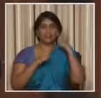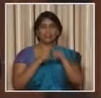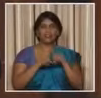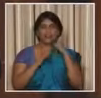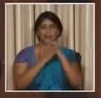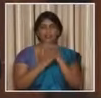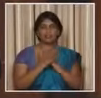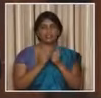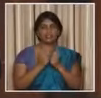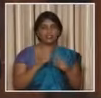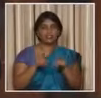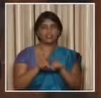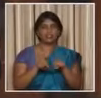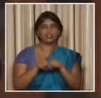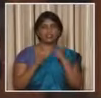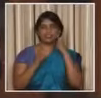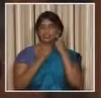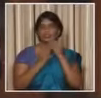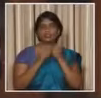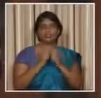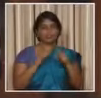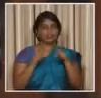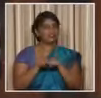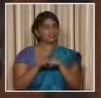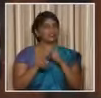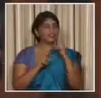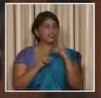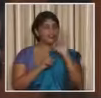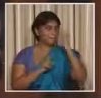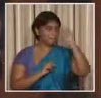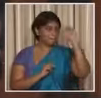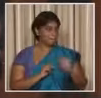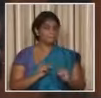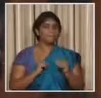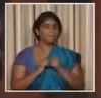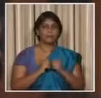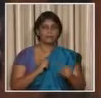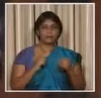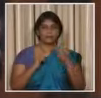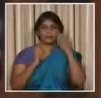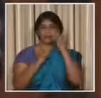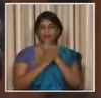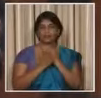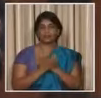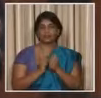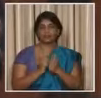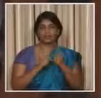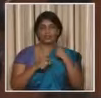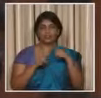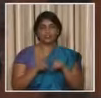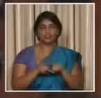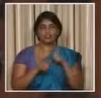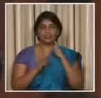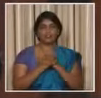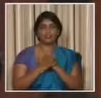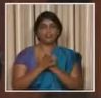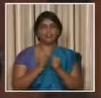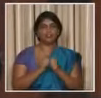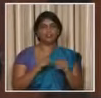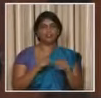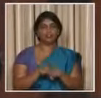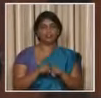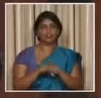හරහා ඒ බද්ද රුපියල් 50 ඩොලර් 50කට අඩු කරලා ඒකත් දේශීය කට්ටිය ලංකාවේ ඉන්න ලාංකික